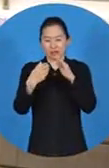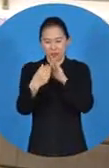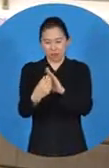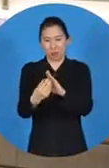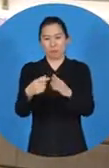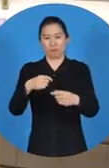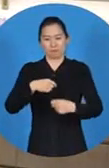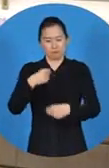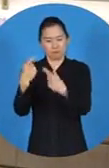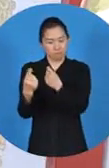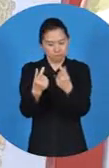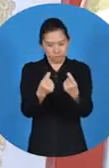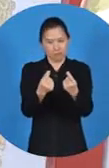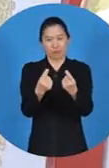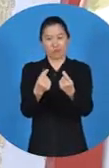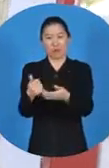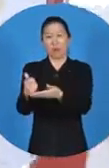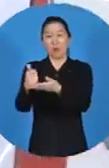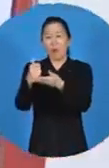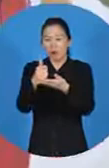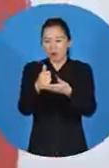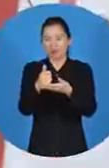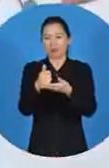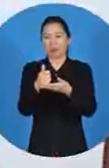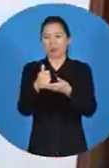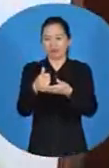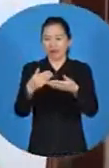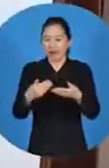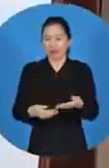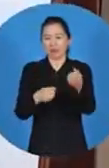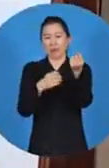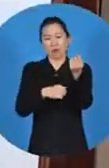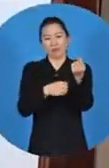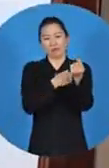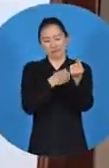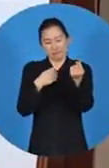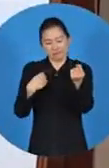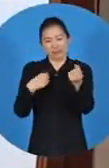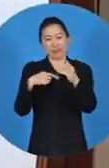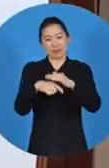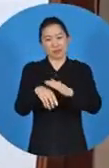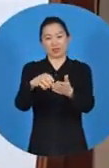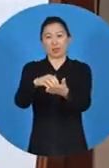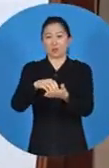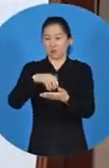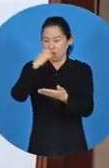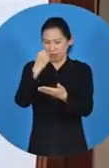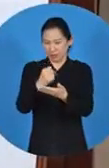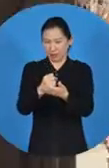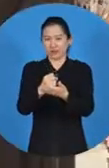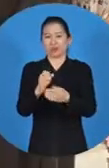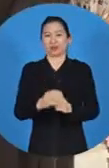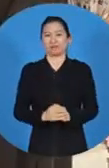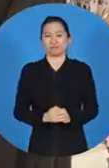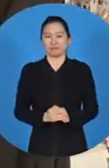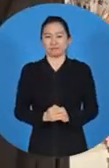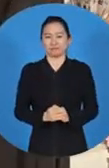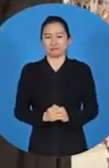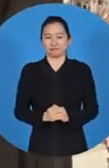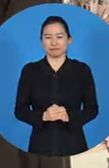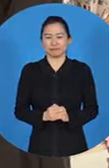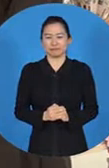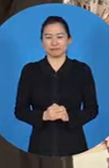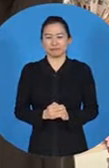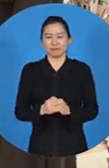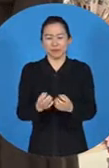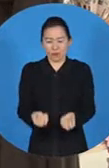の設備の充実やお客様の満足度を高めることなどで受賞となりました。板橋にぎわい